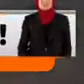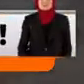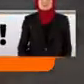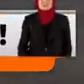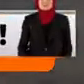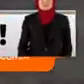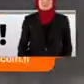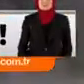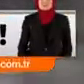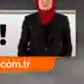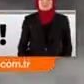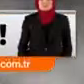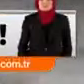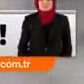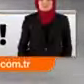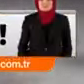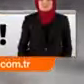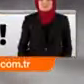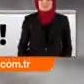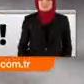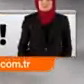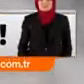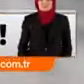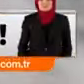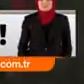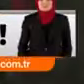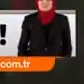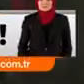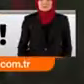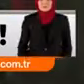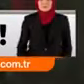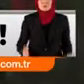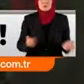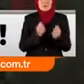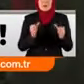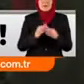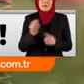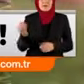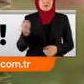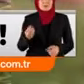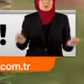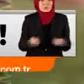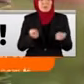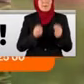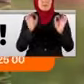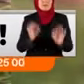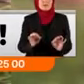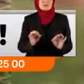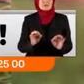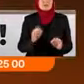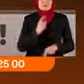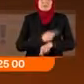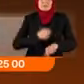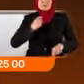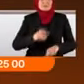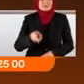rtut ve kurtarma ekipleri harekete geçti Ama yaklaşık bir